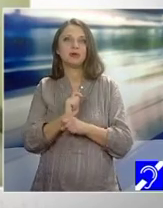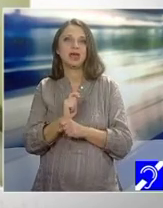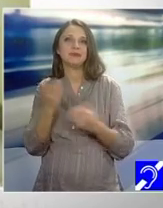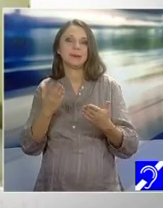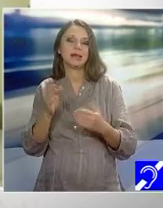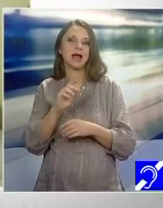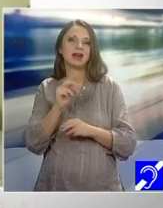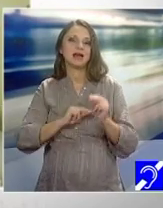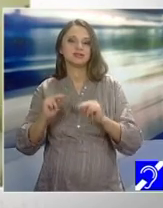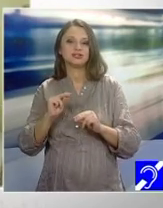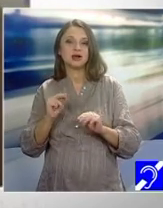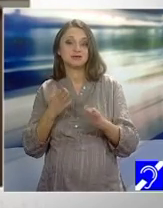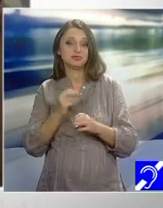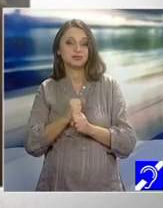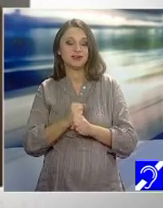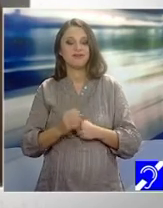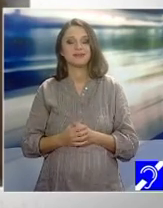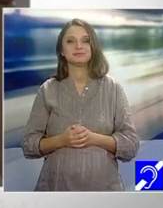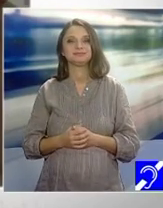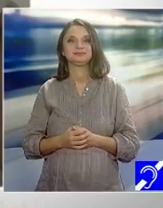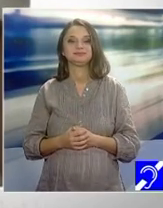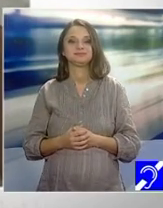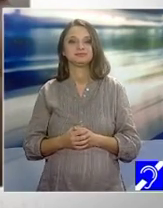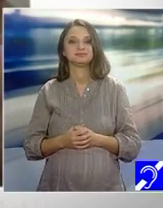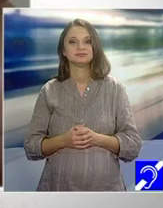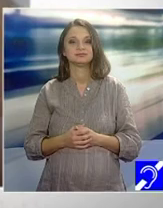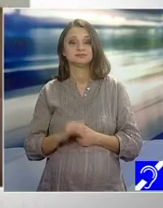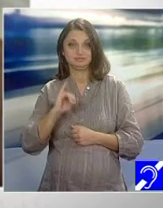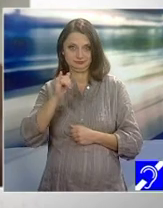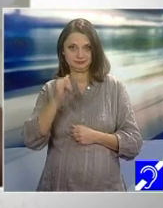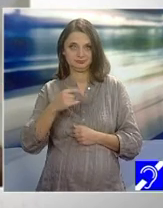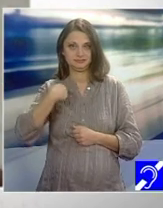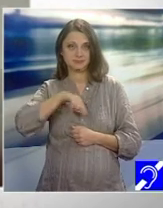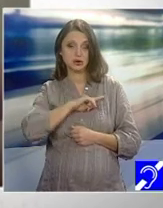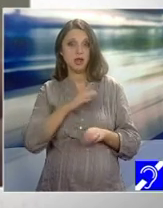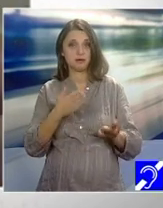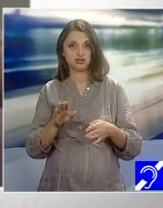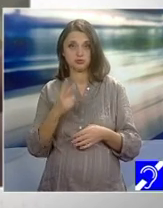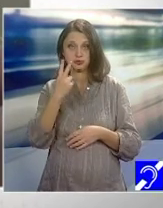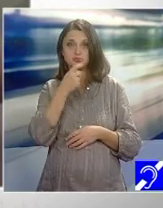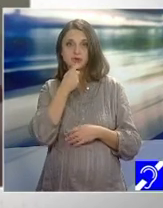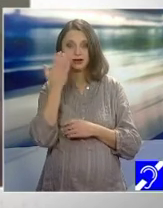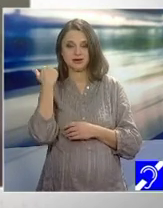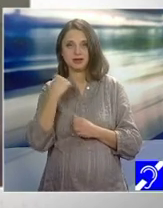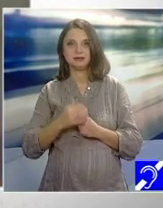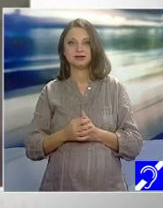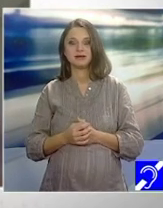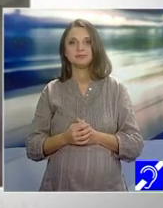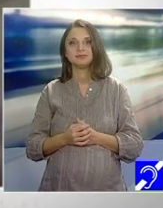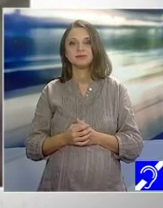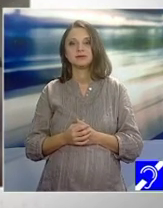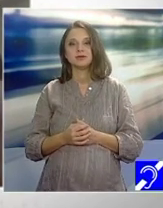asociația le-a pus la cale. Da, noi am pornit acum 2 ani în